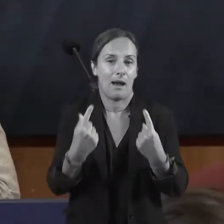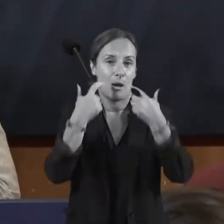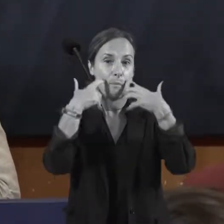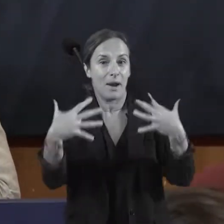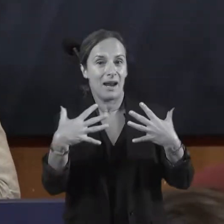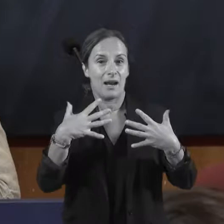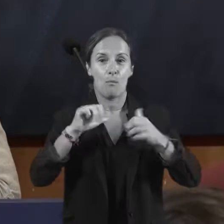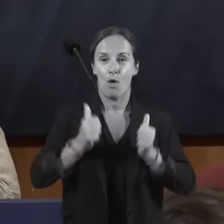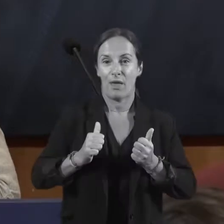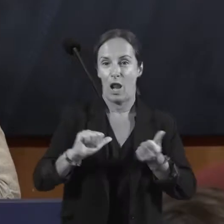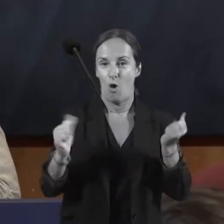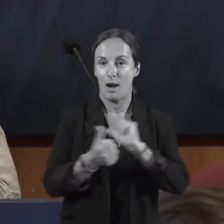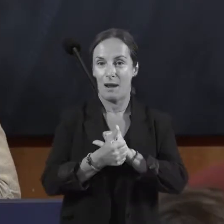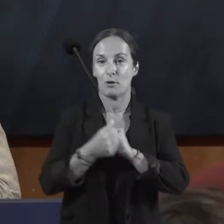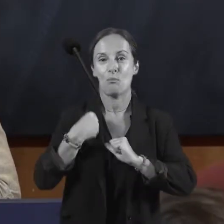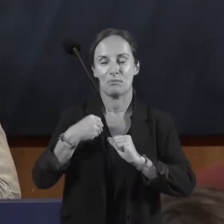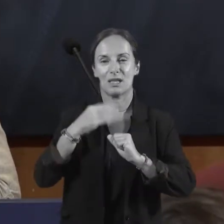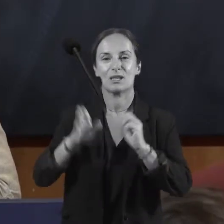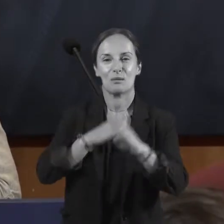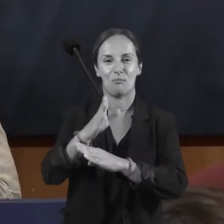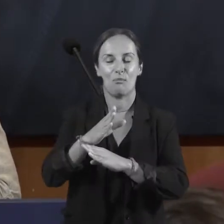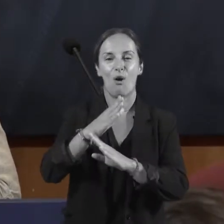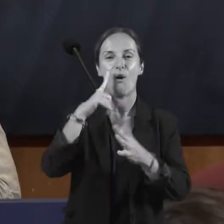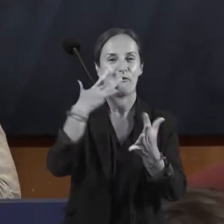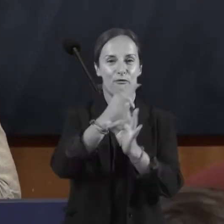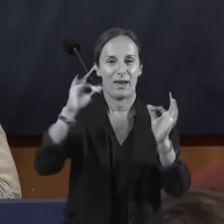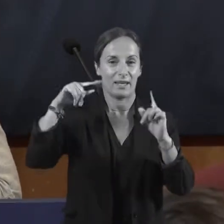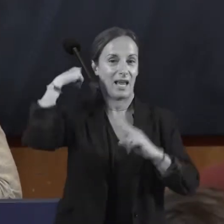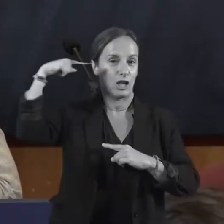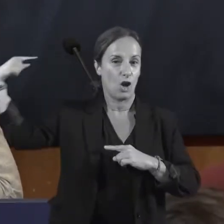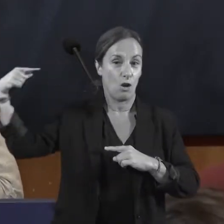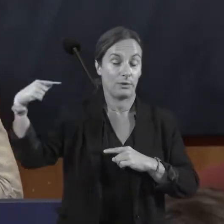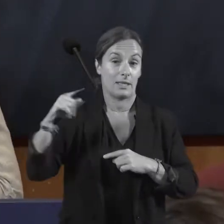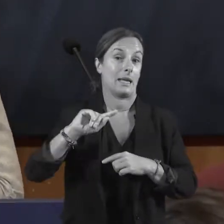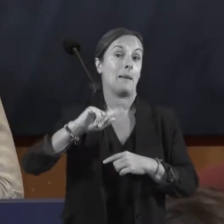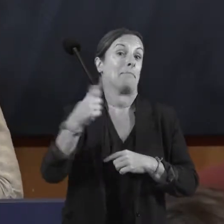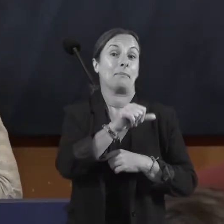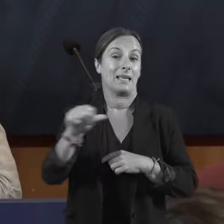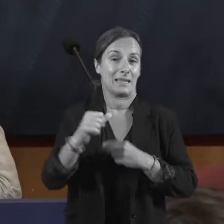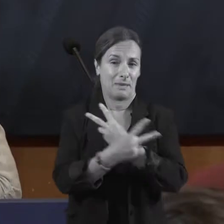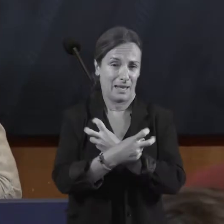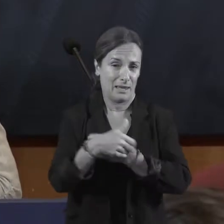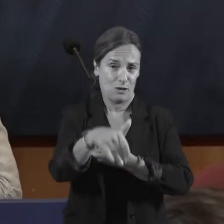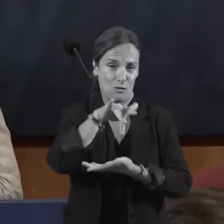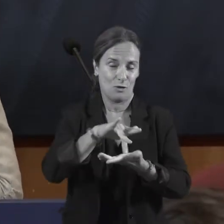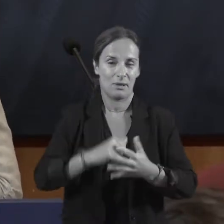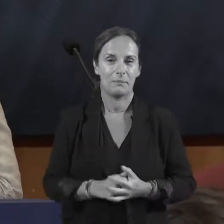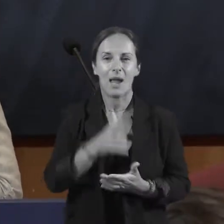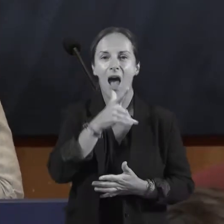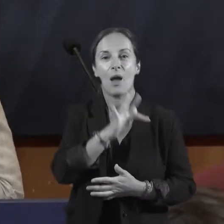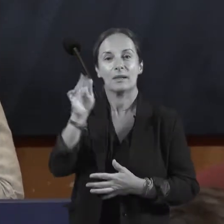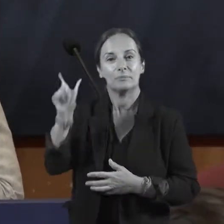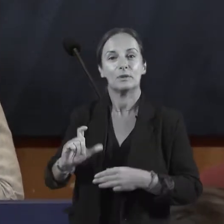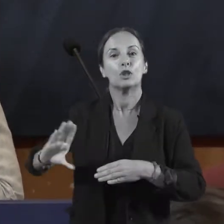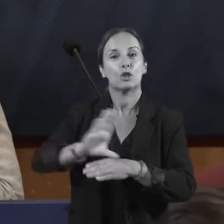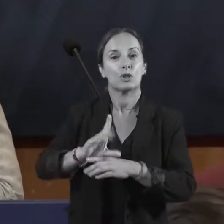visualització d'aquesta nova estratègia serà la World Travel Market, que com bé deia és la primera setmana de novembre. Per tant, jo passo la paraula al conseller que